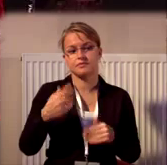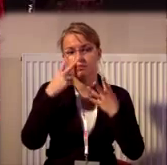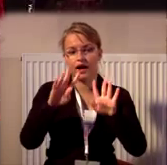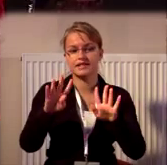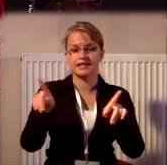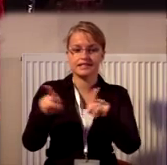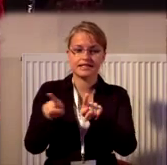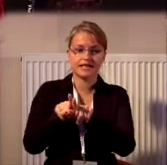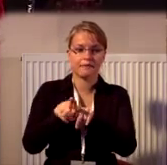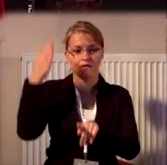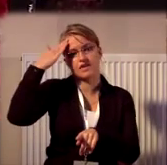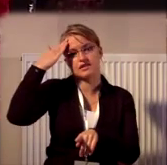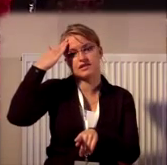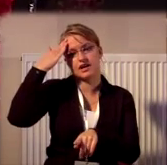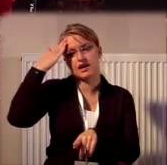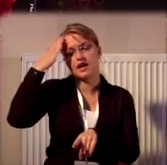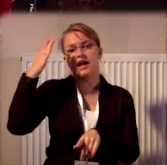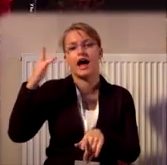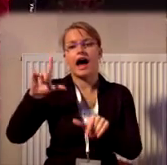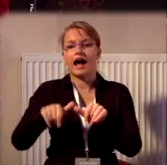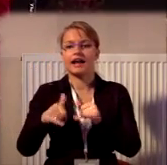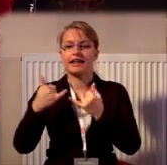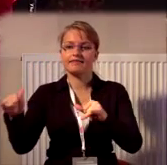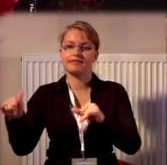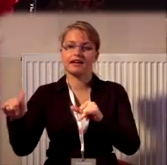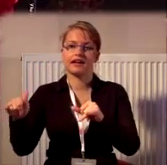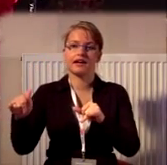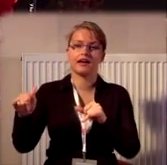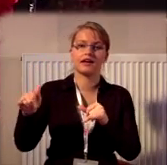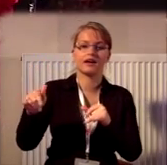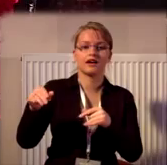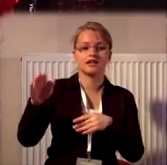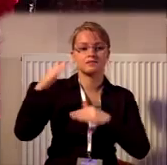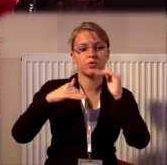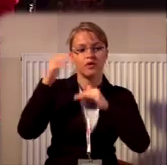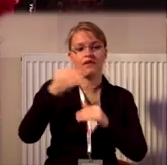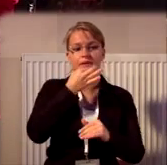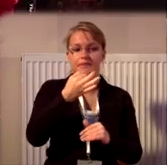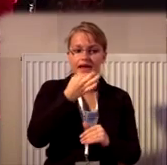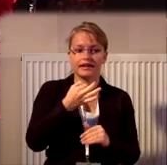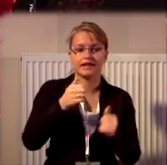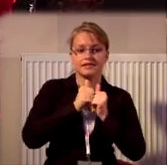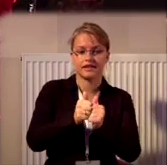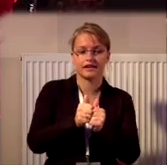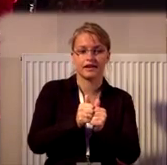wykazać tą samą wiedzę i umiejętności, ale za pomocą inaczej sformułowanych pytań,